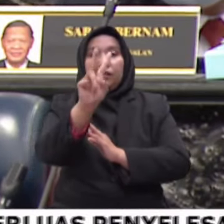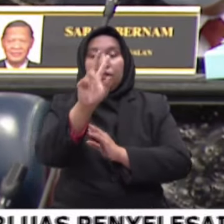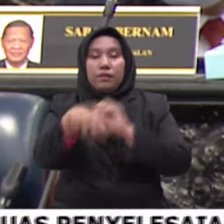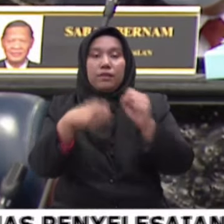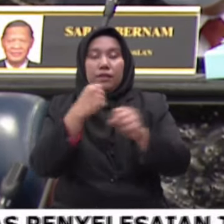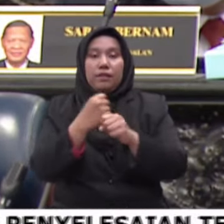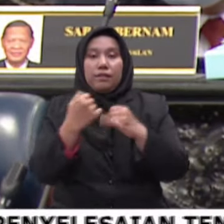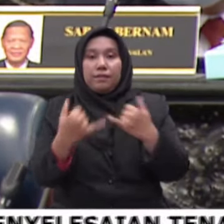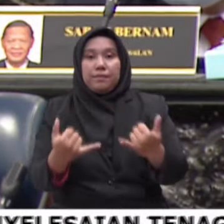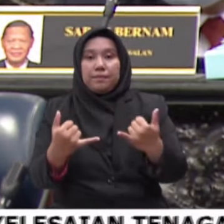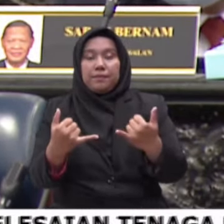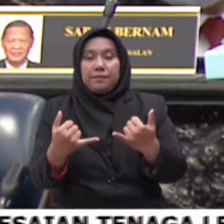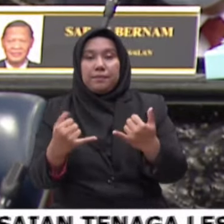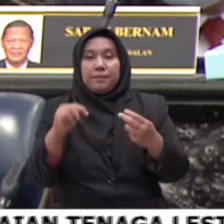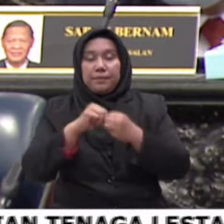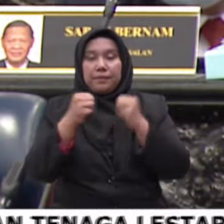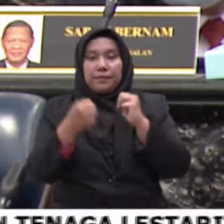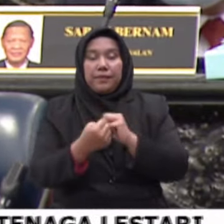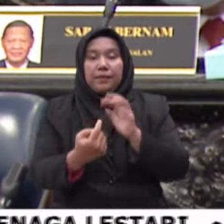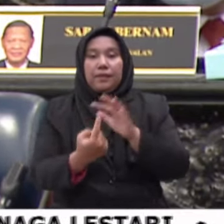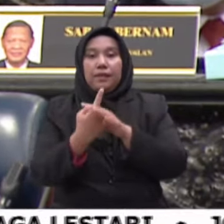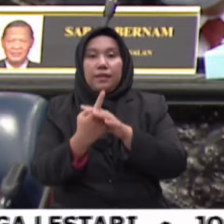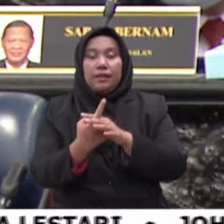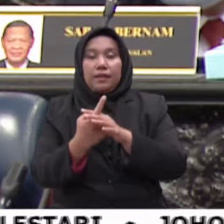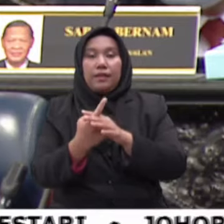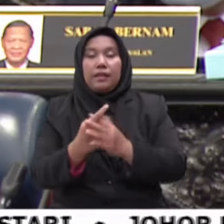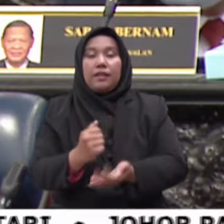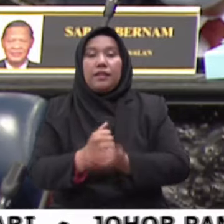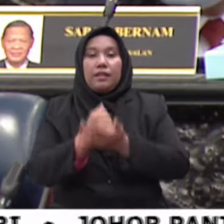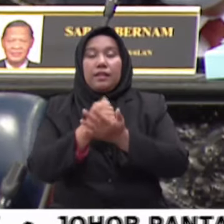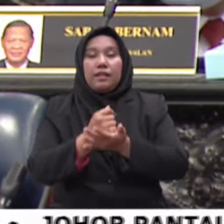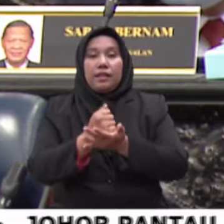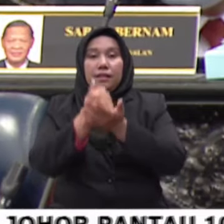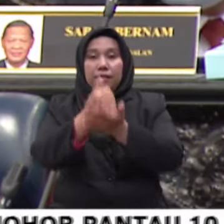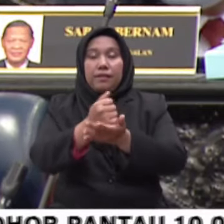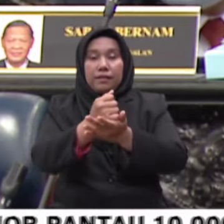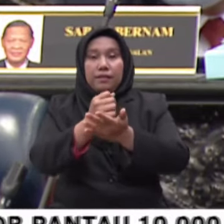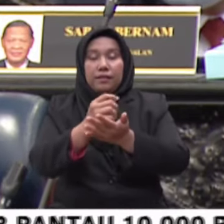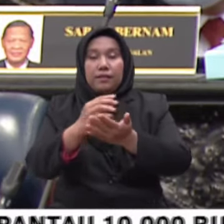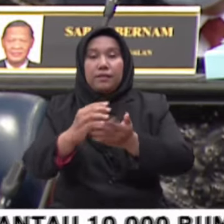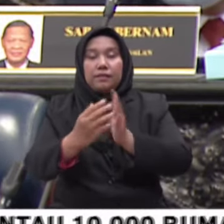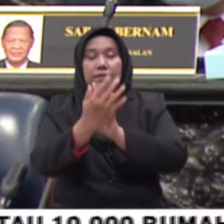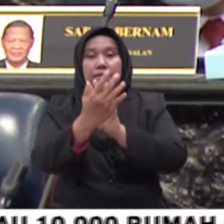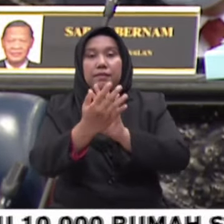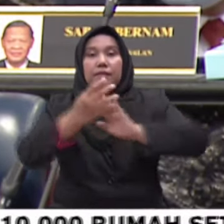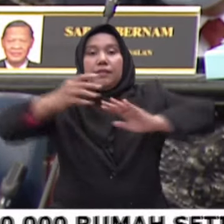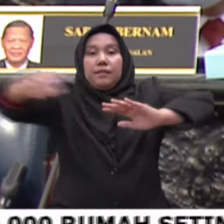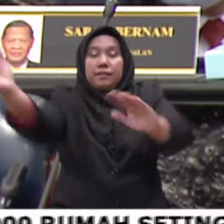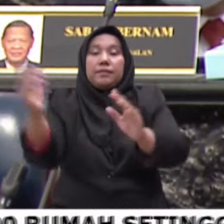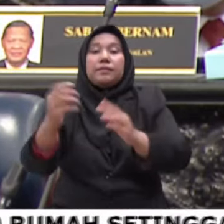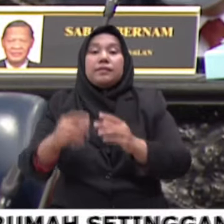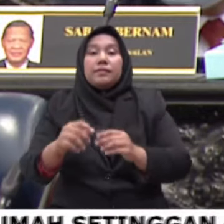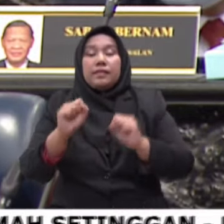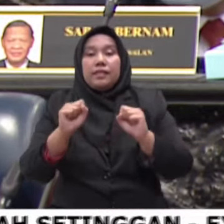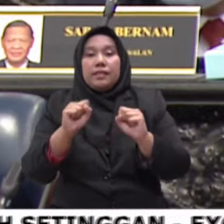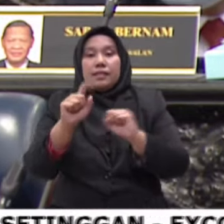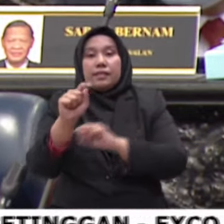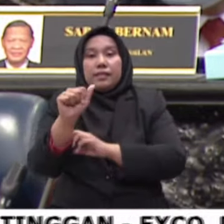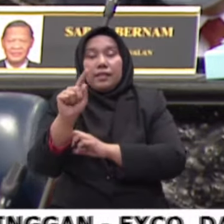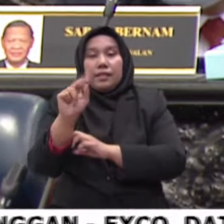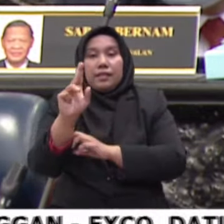berbangkit yang dihadapi oleh koperasi baru iaitu status koperasi itu baru.